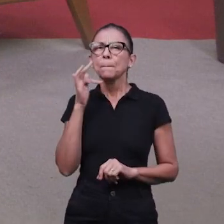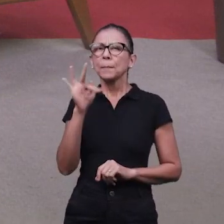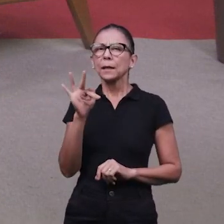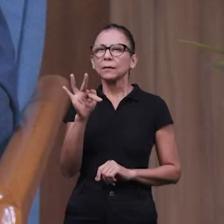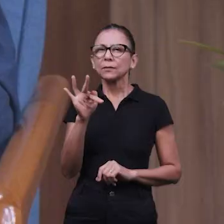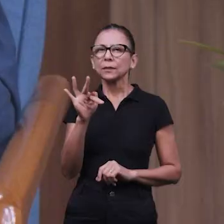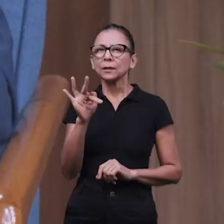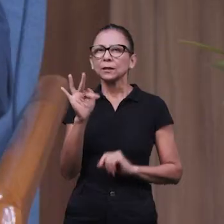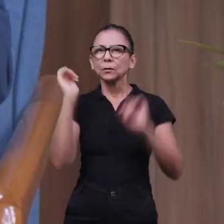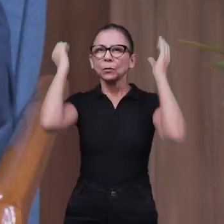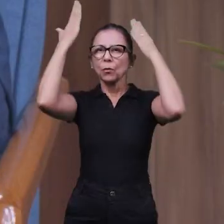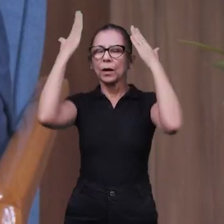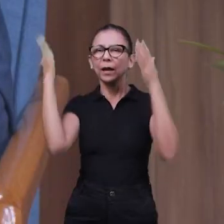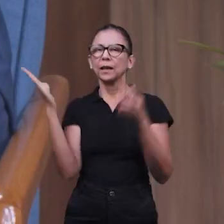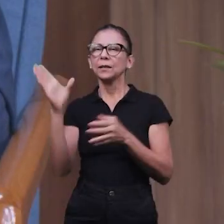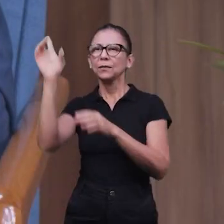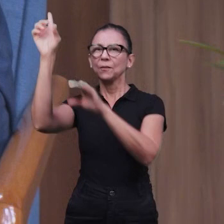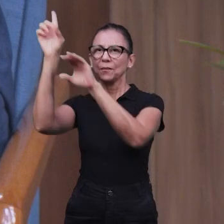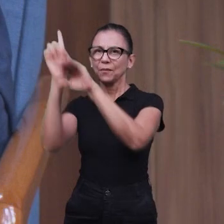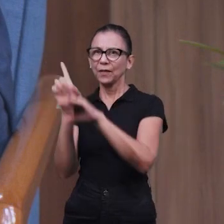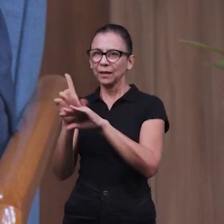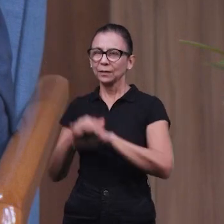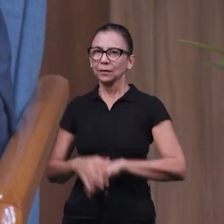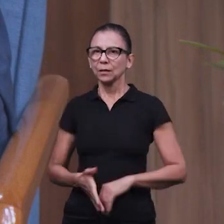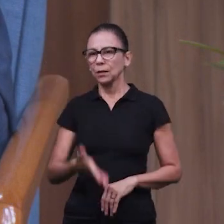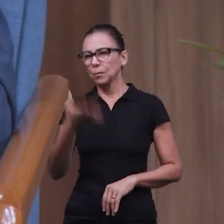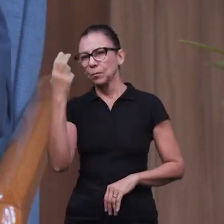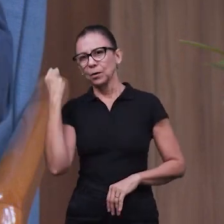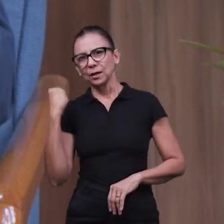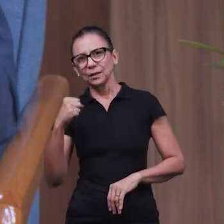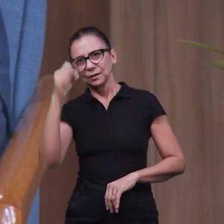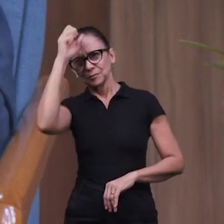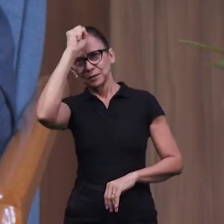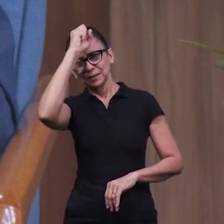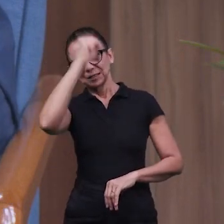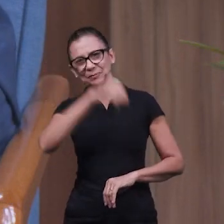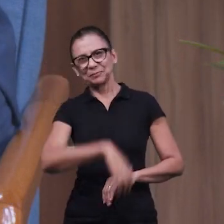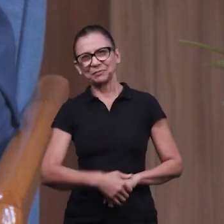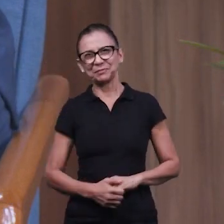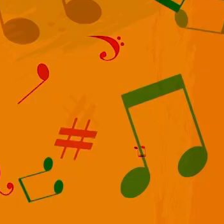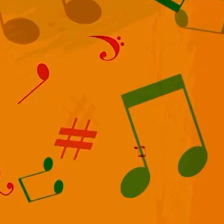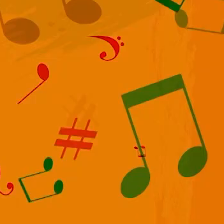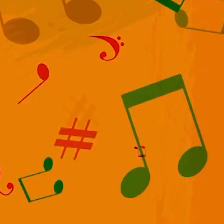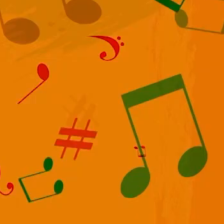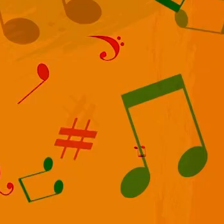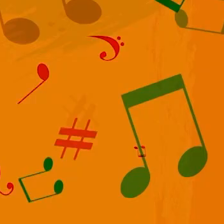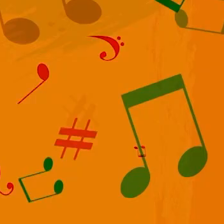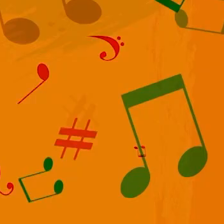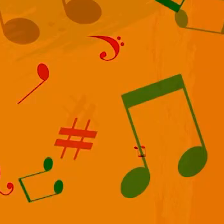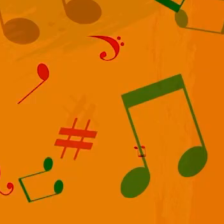viendra. Donc, vous savez déjà, prenez votre instrument et nous allons apprendre.